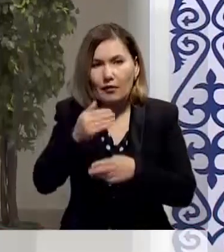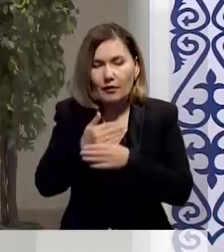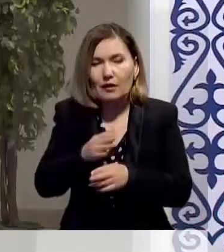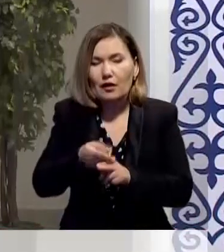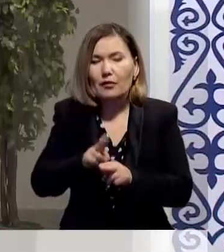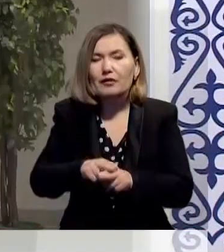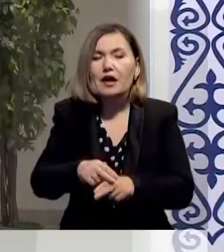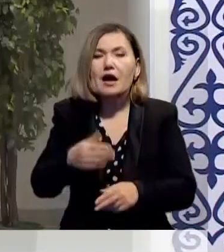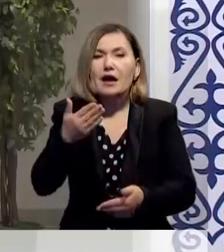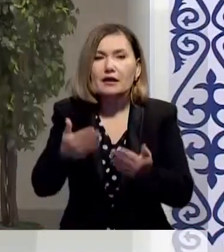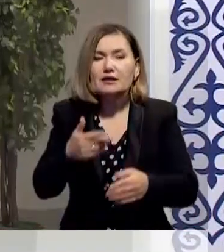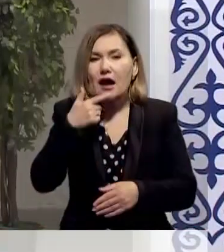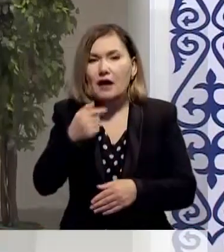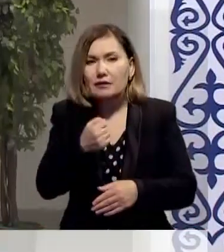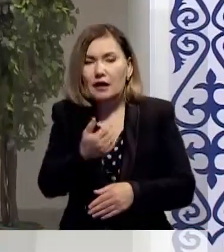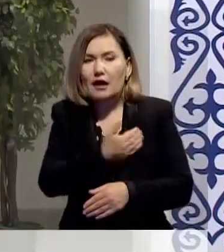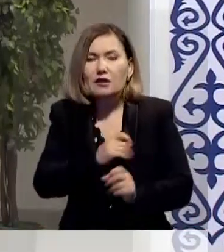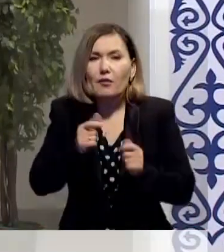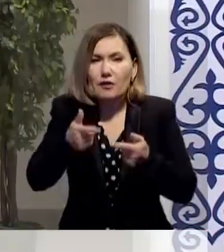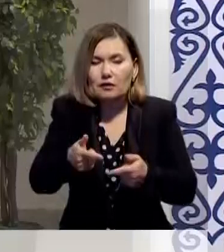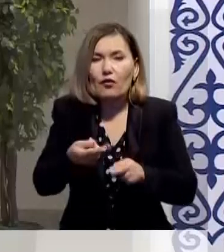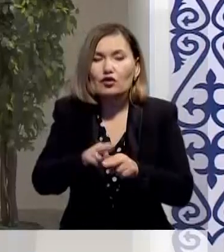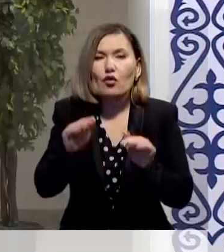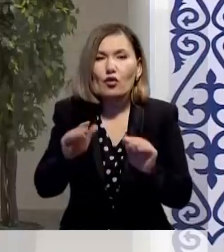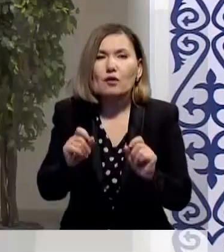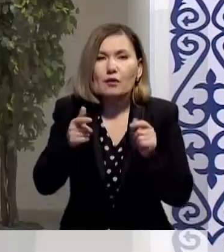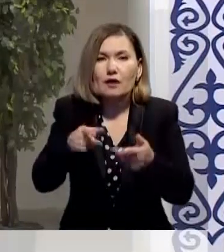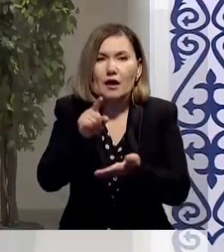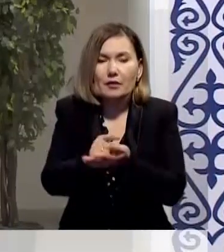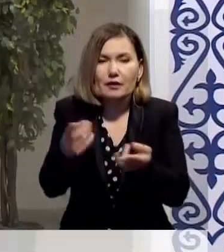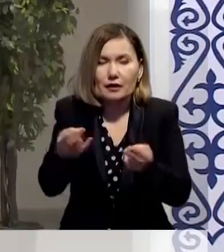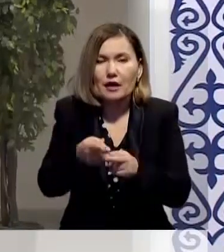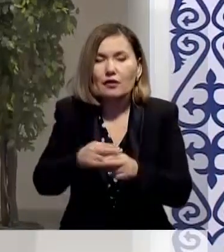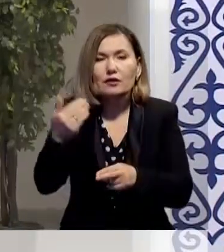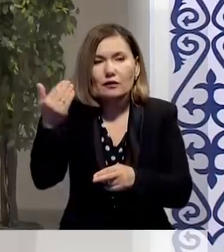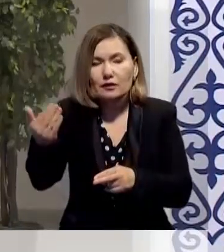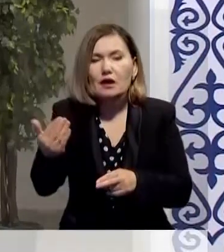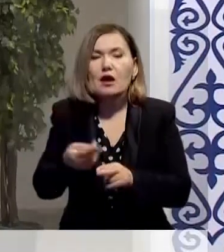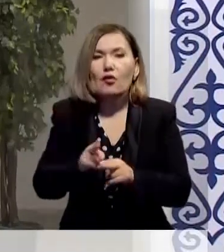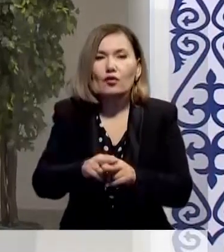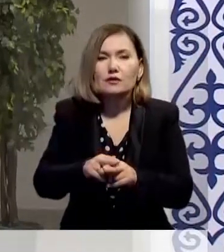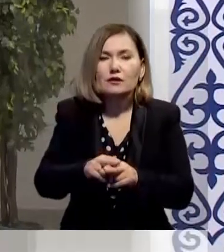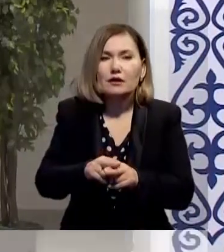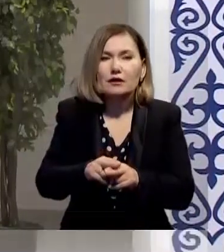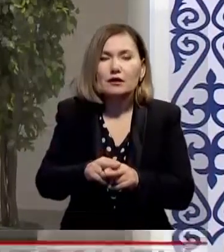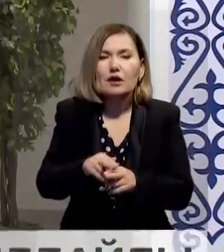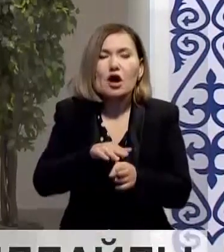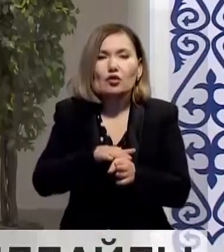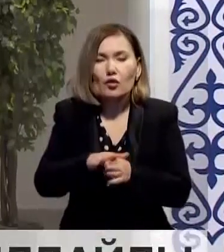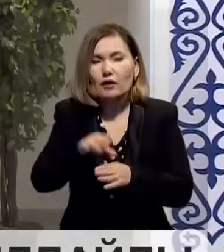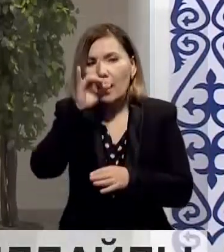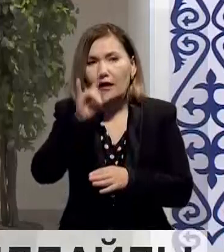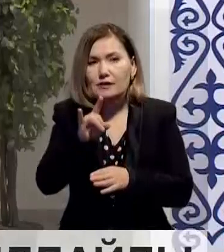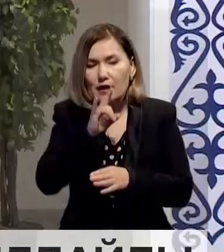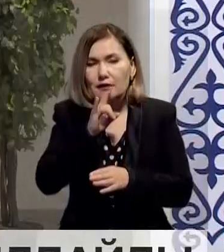осы әскери салаға келу керек деп ойлаймын. Себебі бұл тек қана осы өздеріңізге ғана емес, сонымен қатар толықтай елді